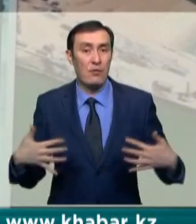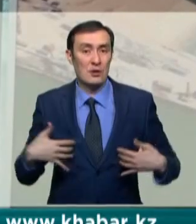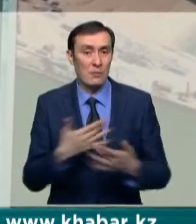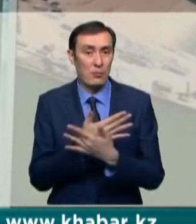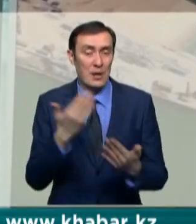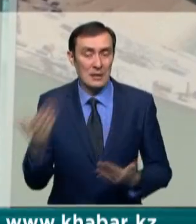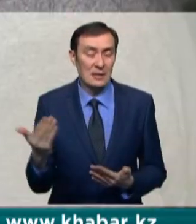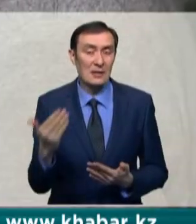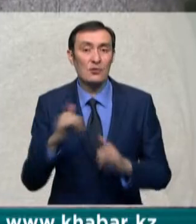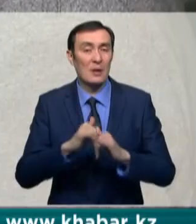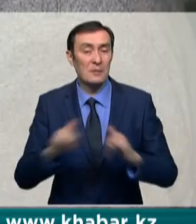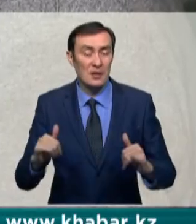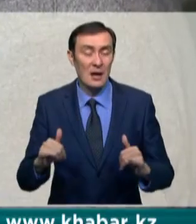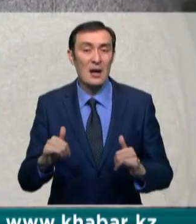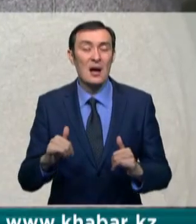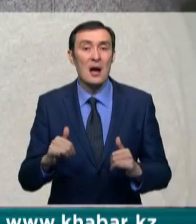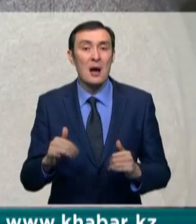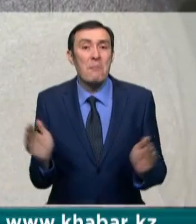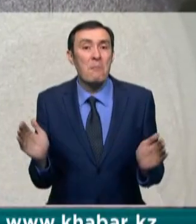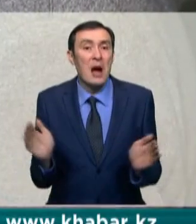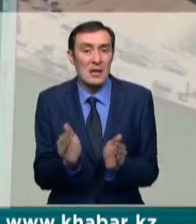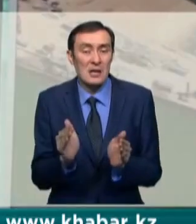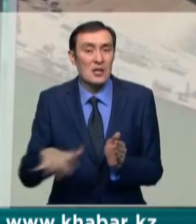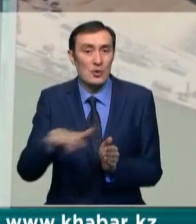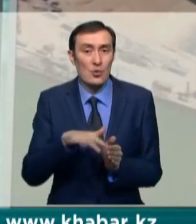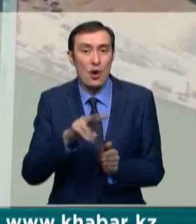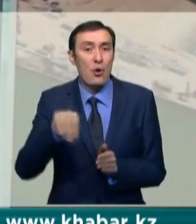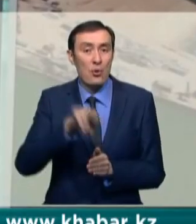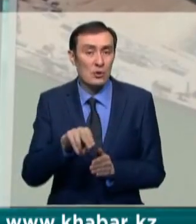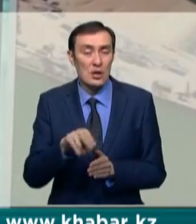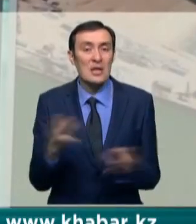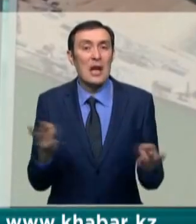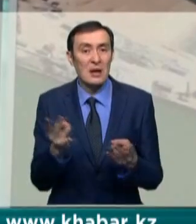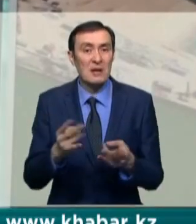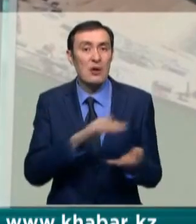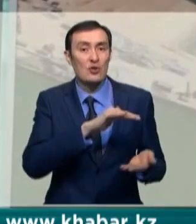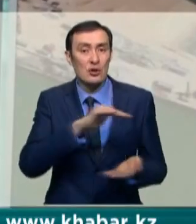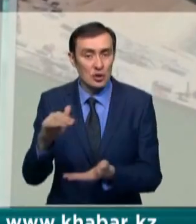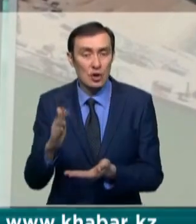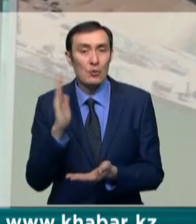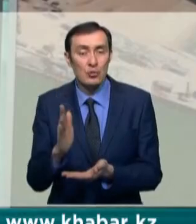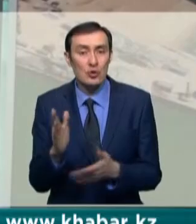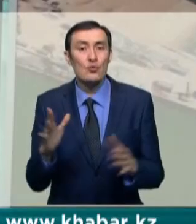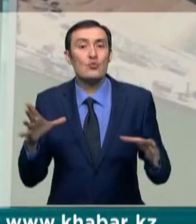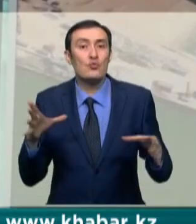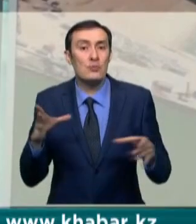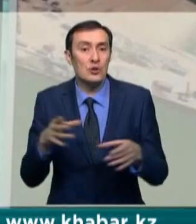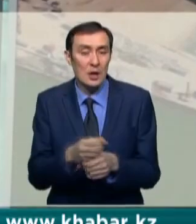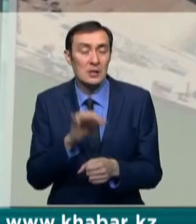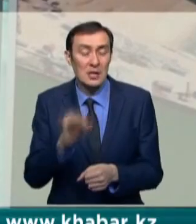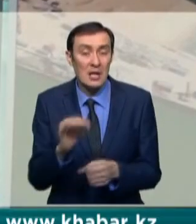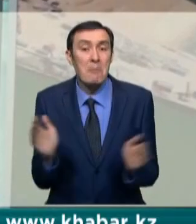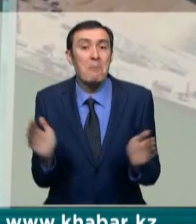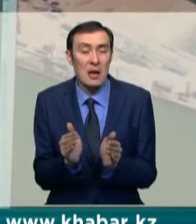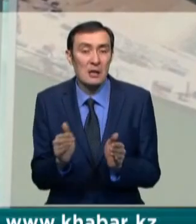их размножения. Маленькая площадь льдов необходимой толщины будет сокращена, и тогда на